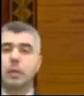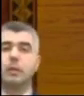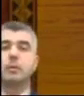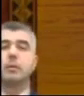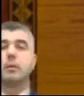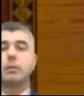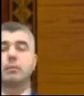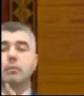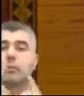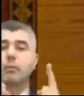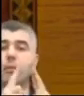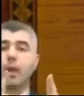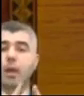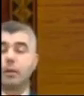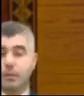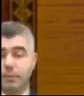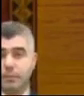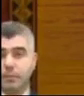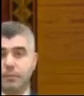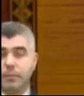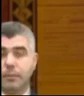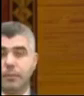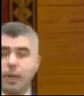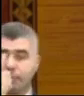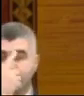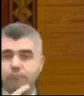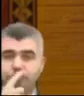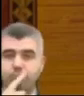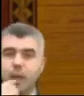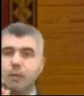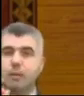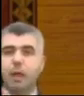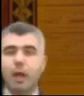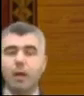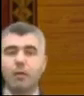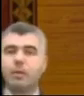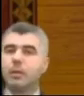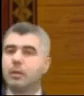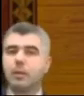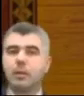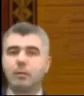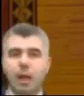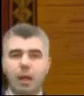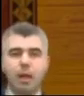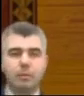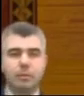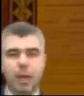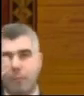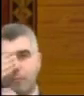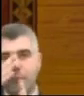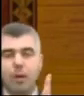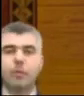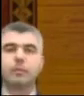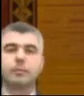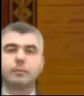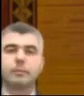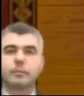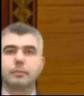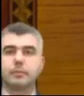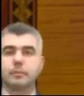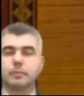في إطار أعرق السلالات في العالم وأحد وجوه التقدم التكنولوجي